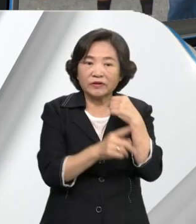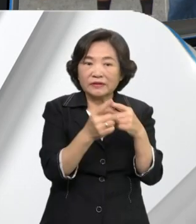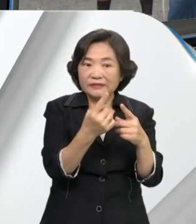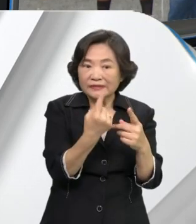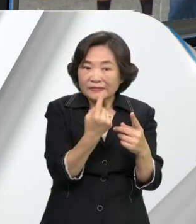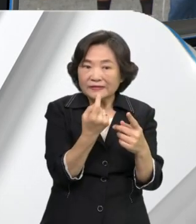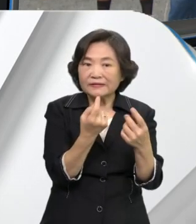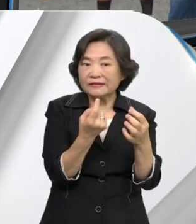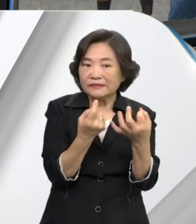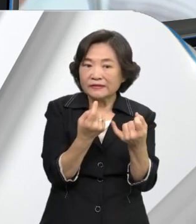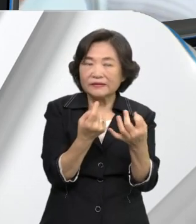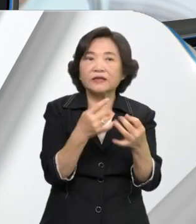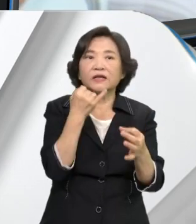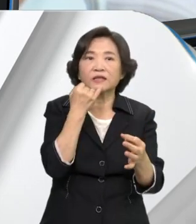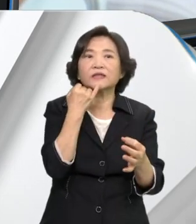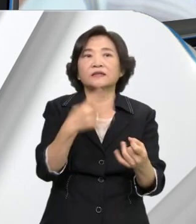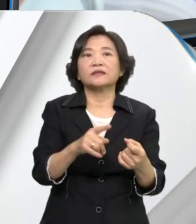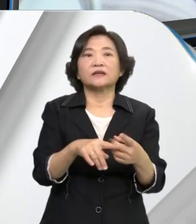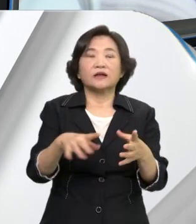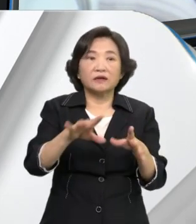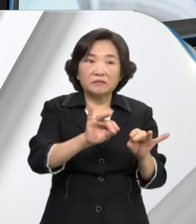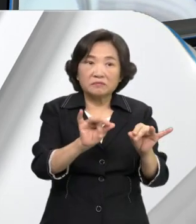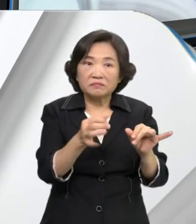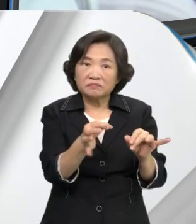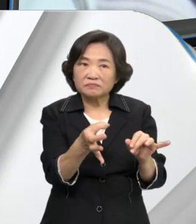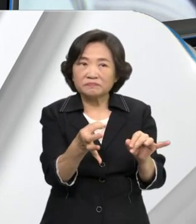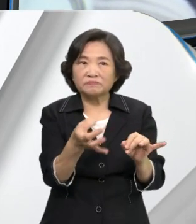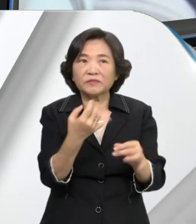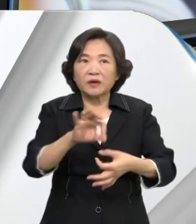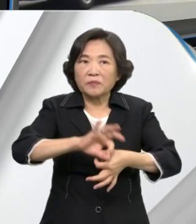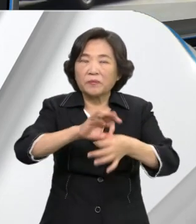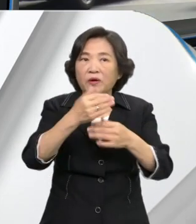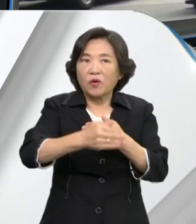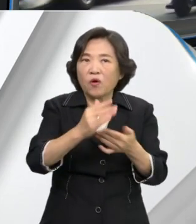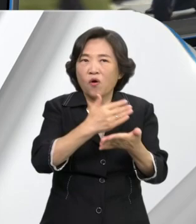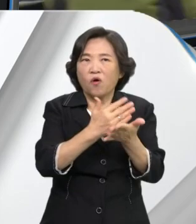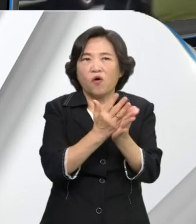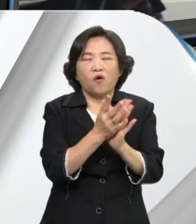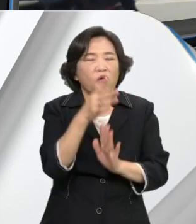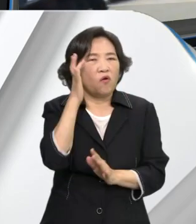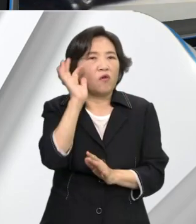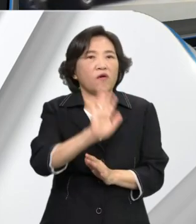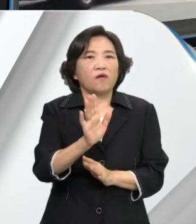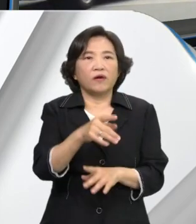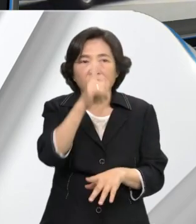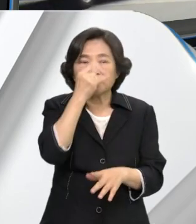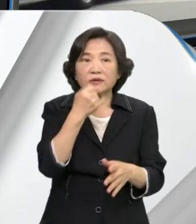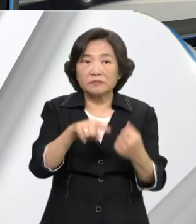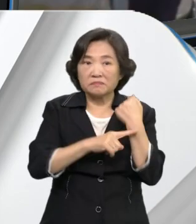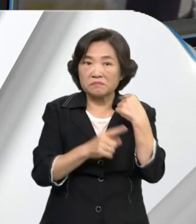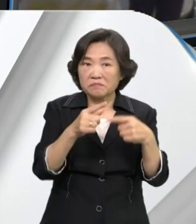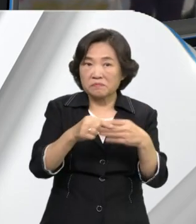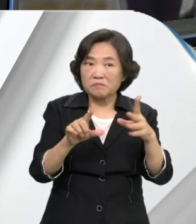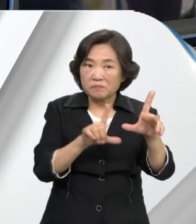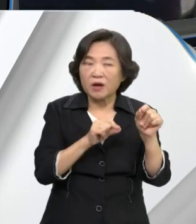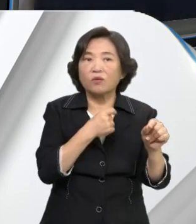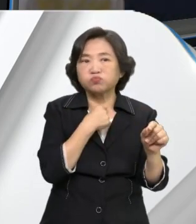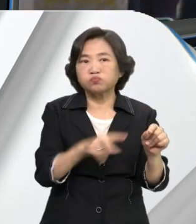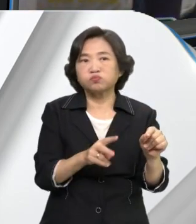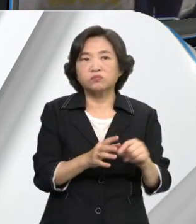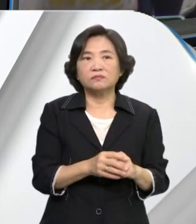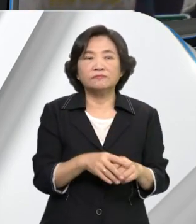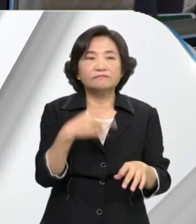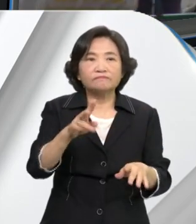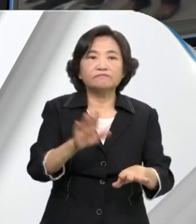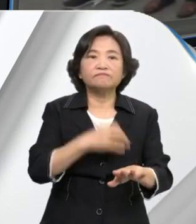价，落前提提上物力价格尝试，确保全部都会合乎居民重建所需